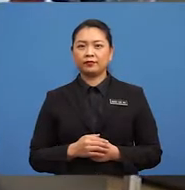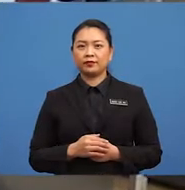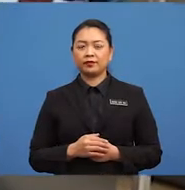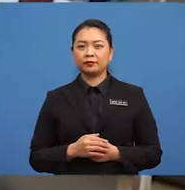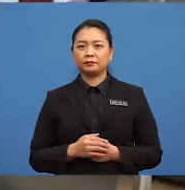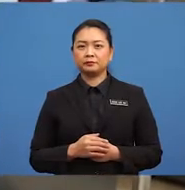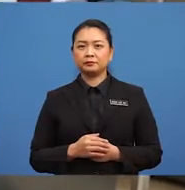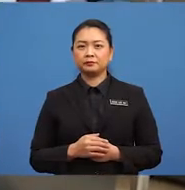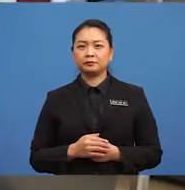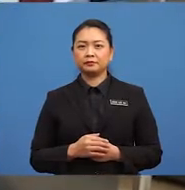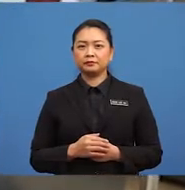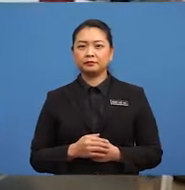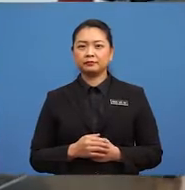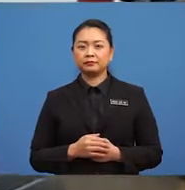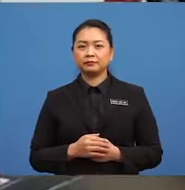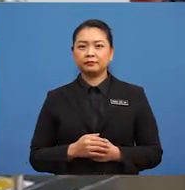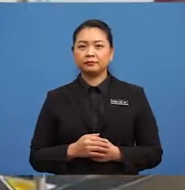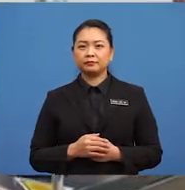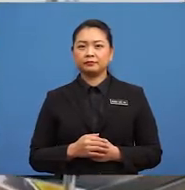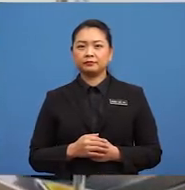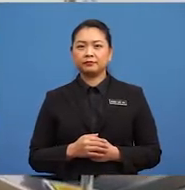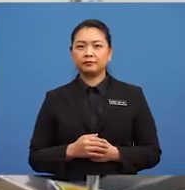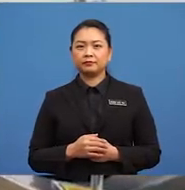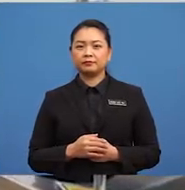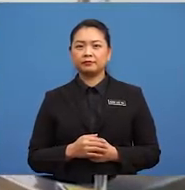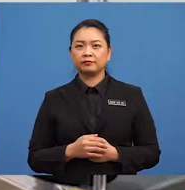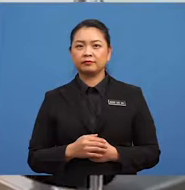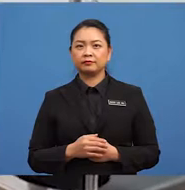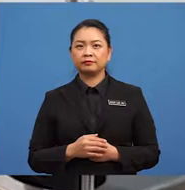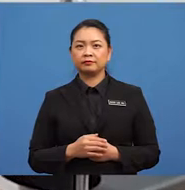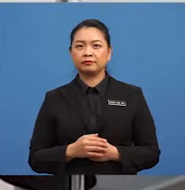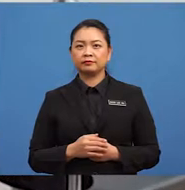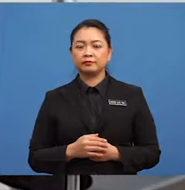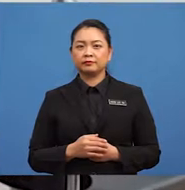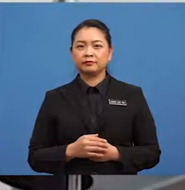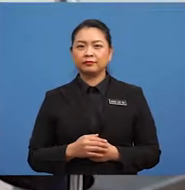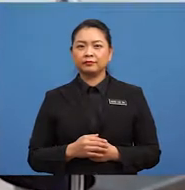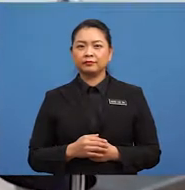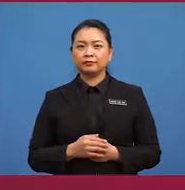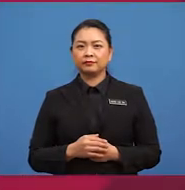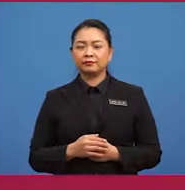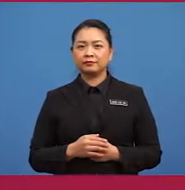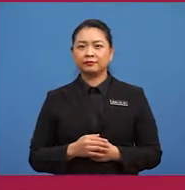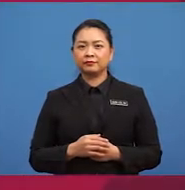Berikut merupakan bahan-bahan dan radas yang kita gunakan dalam menjalankan aktiviti ini.